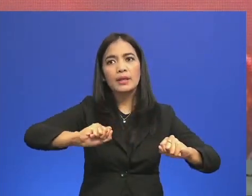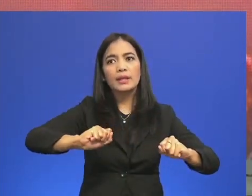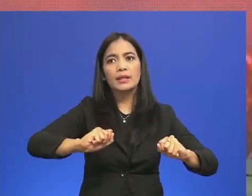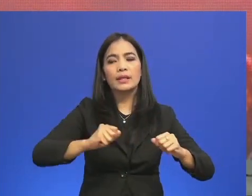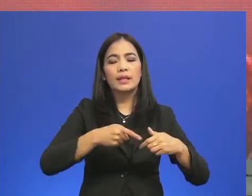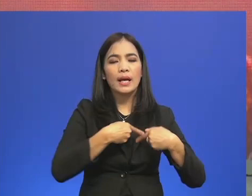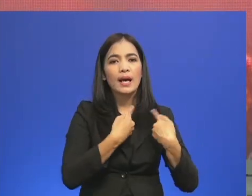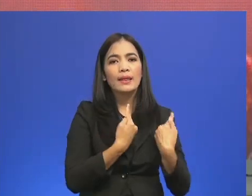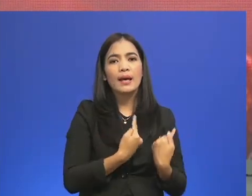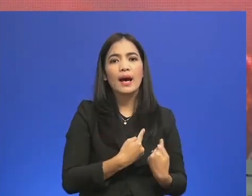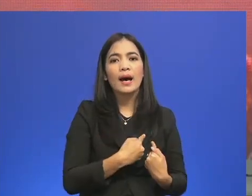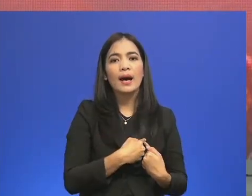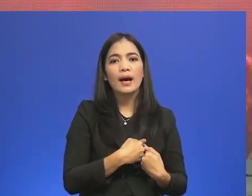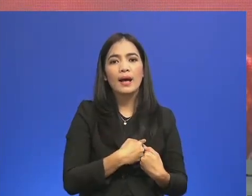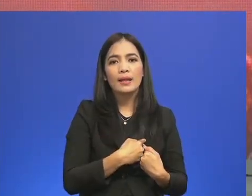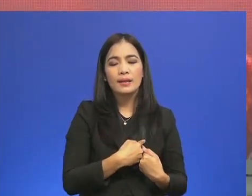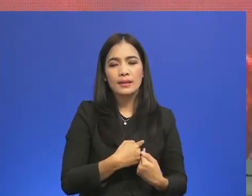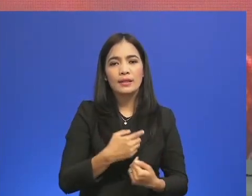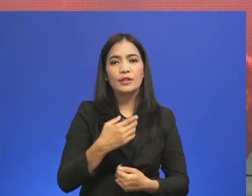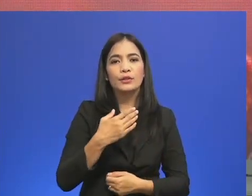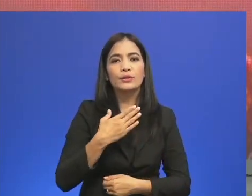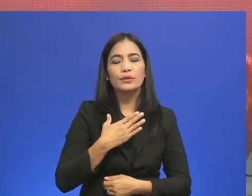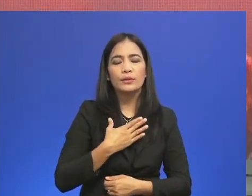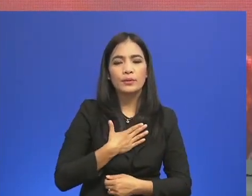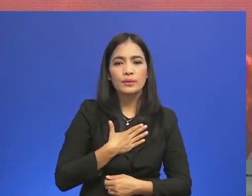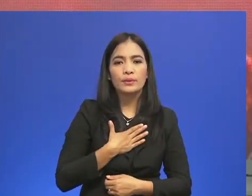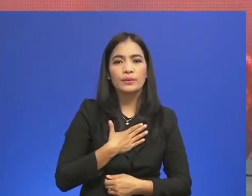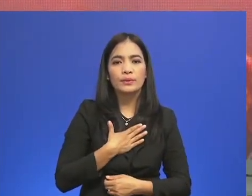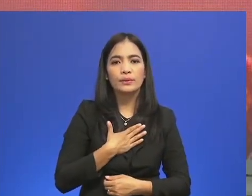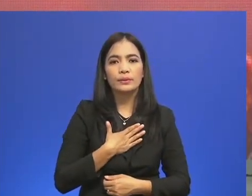yang mengikat hatiku?